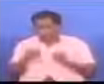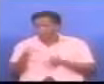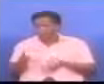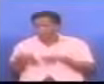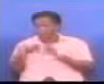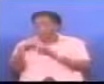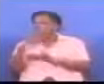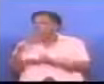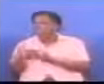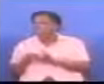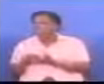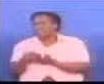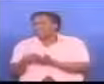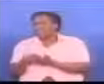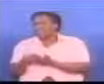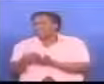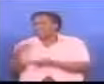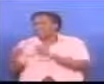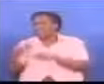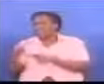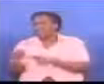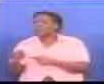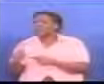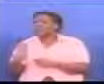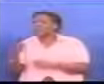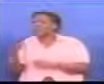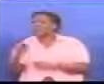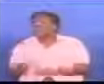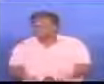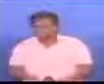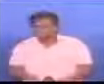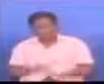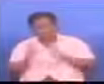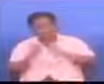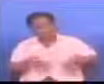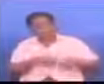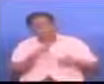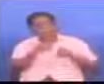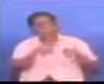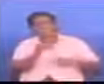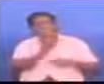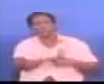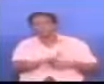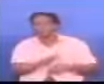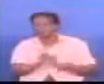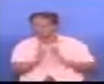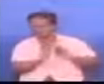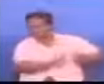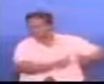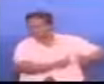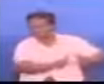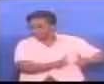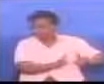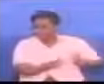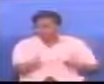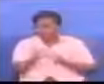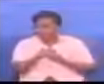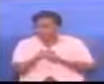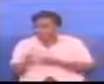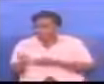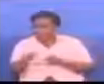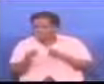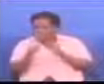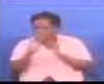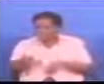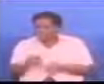kwamba hatukukopa maji ambayo tunachukua hela za Wahindi, hatukukopa barabara,